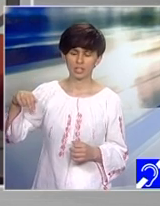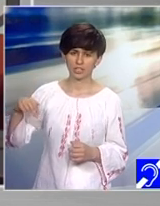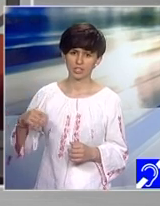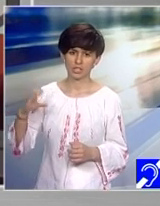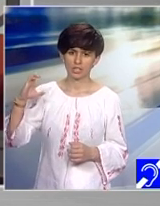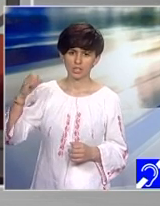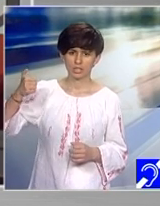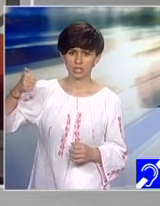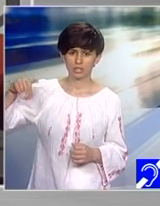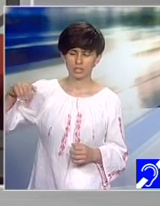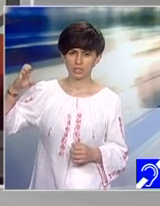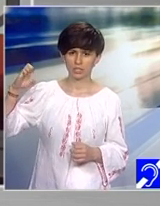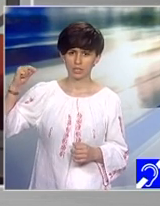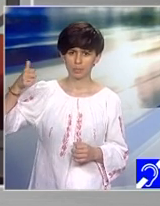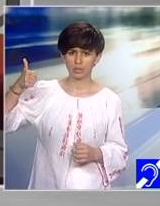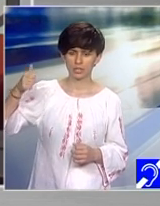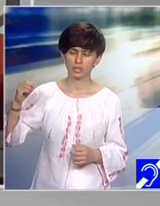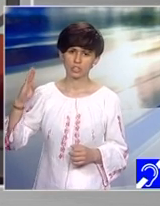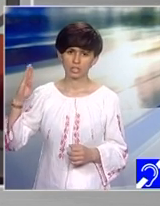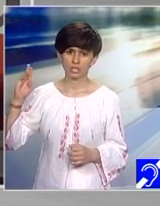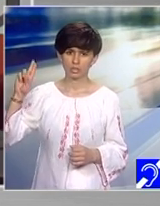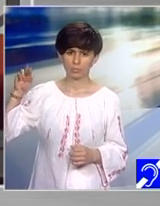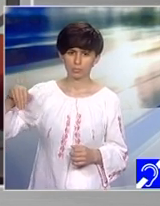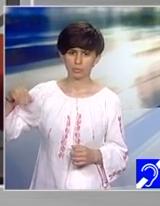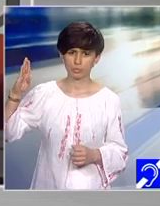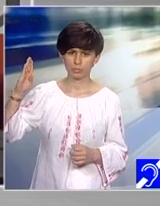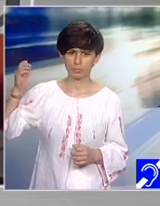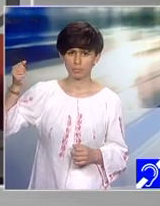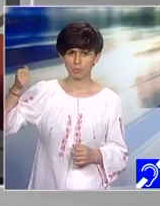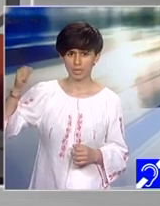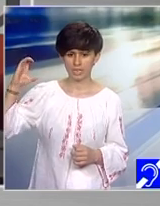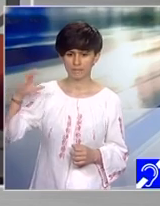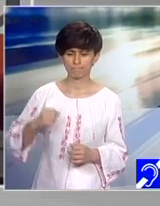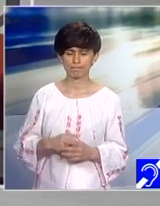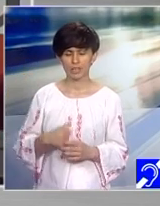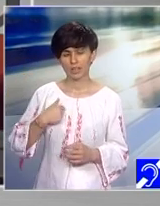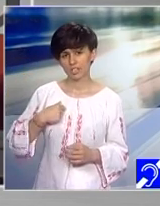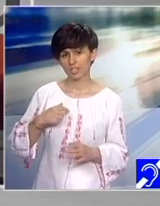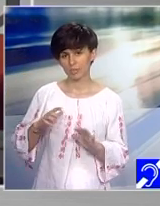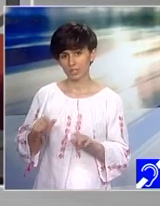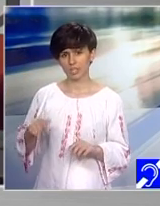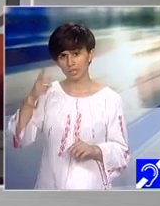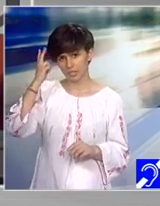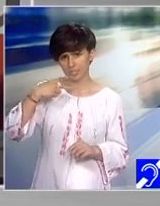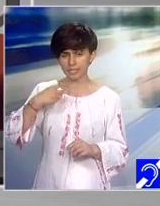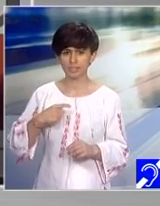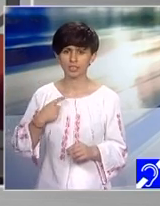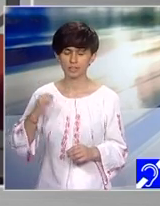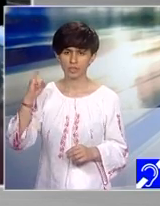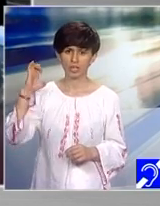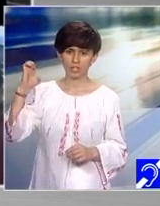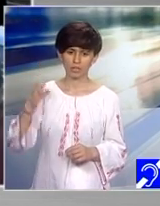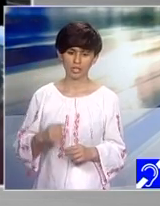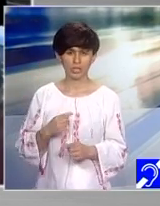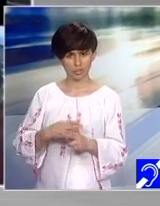asta înțeleg eu, o cămașă sau o ie adevărat. Pe lângă aceasta sunt și detaliile